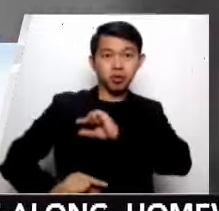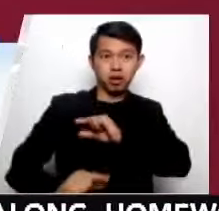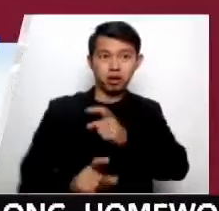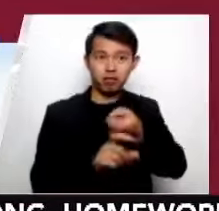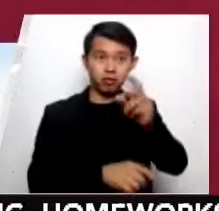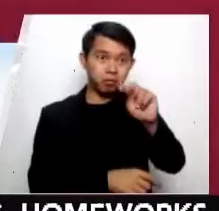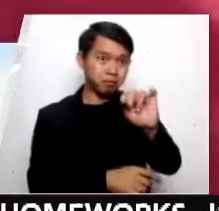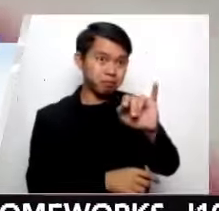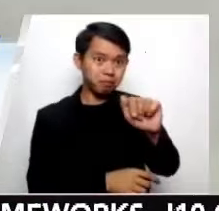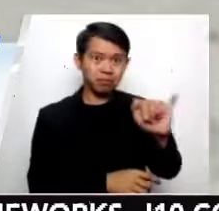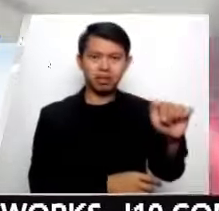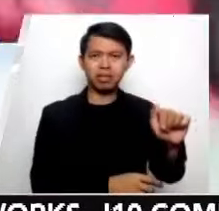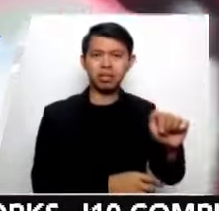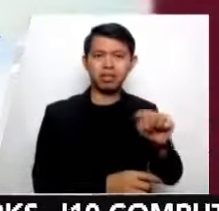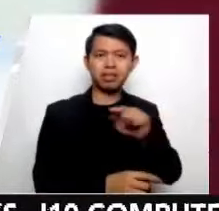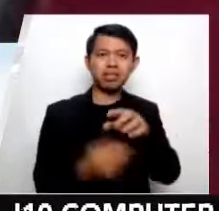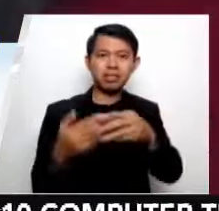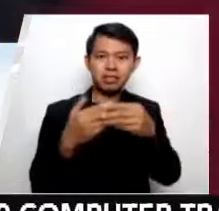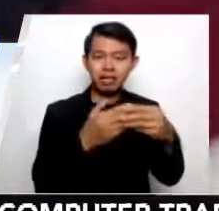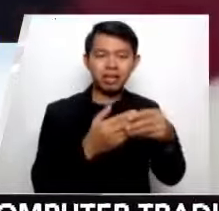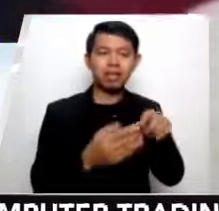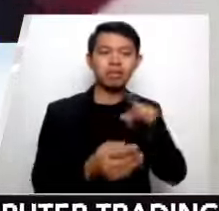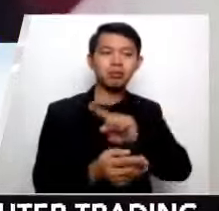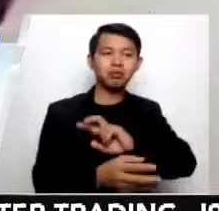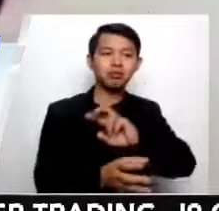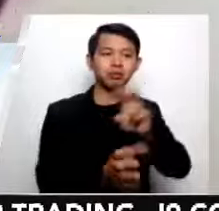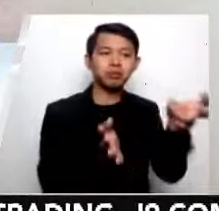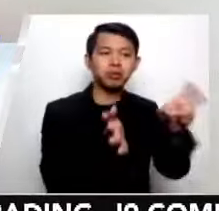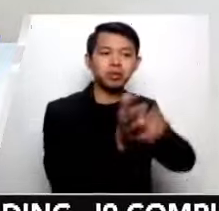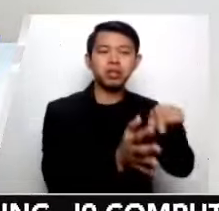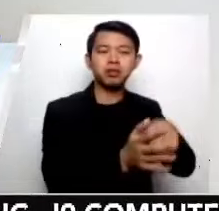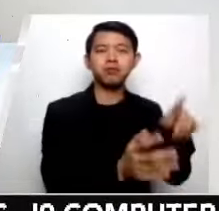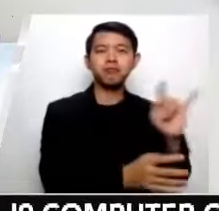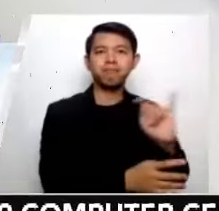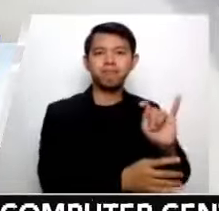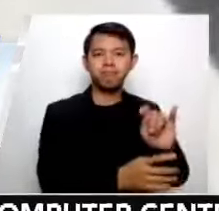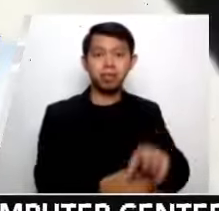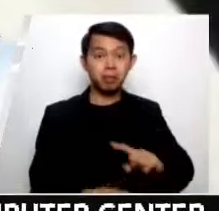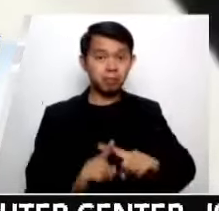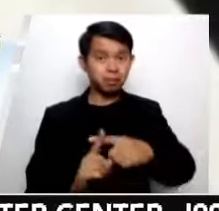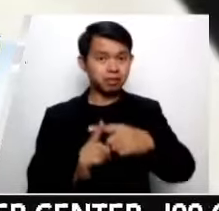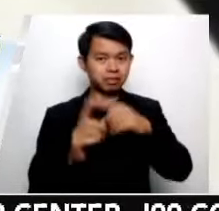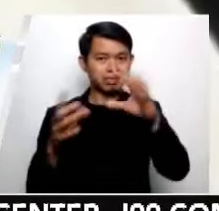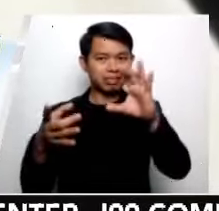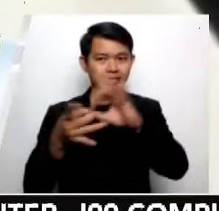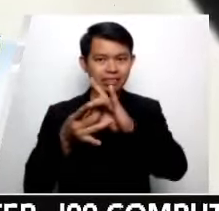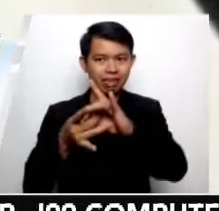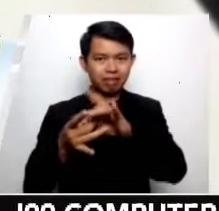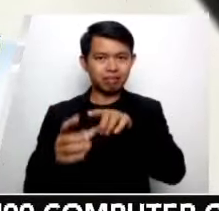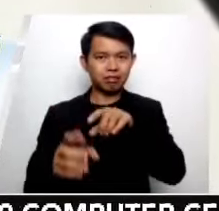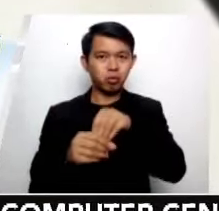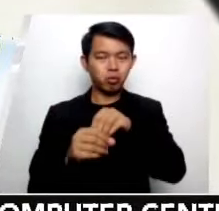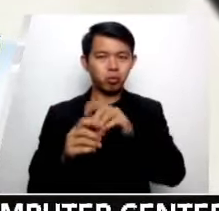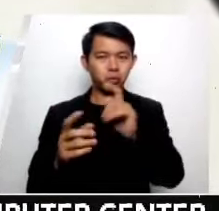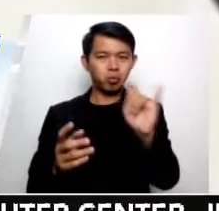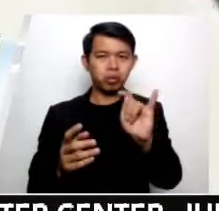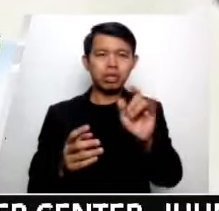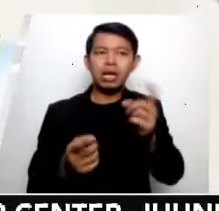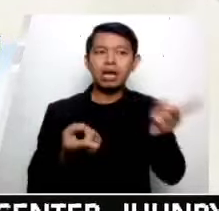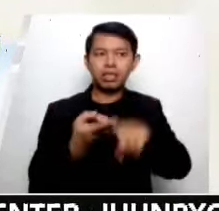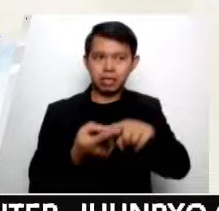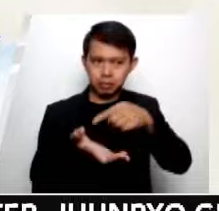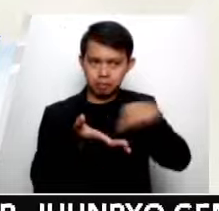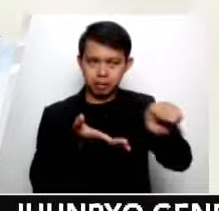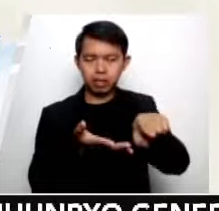sa umano'y scammer na taxi driver. Nilak pa raw ang mga ito sa taxi hanggat hindi nakakabayad ng tig 10,000 piso kada